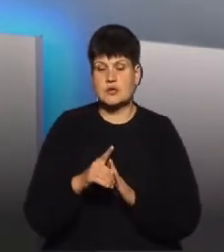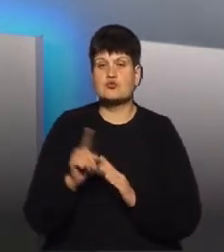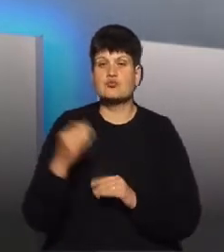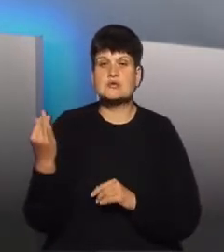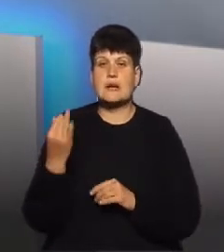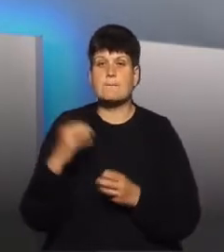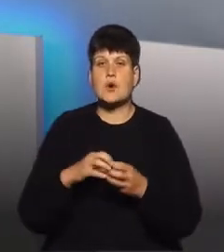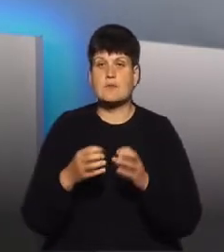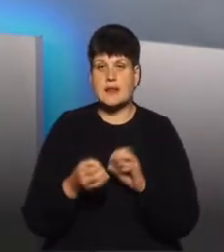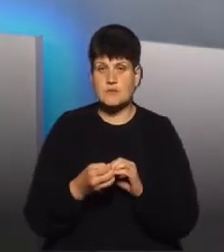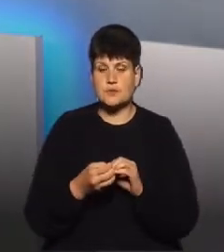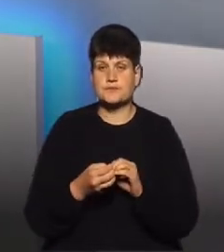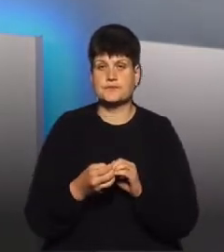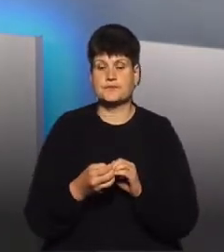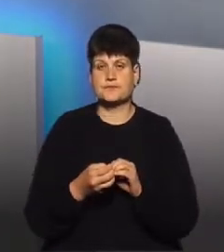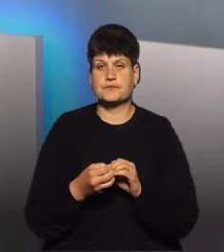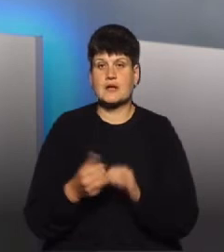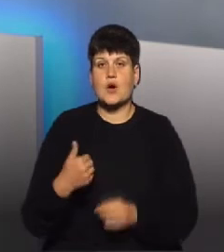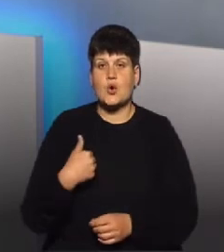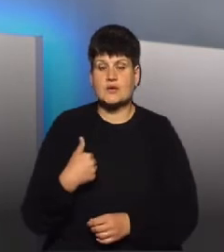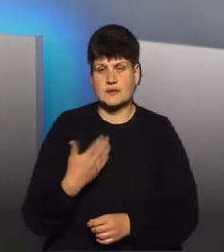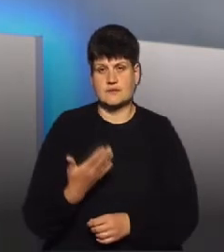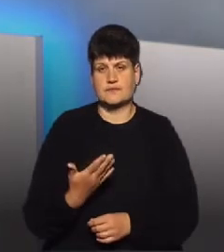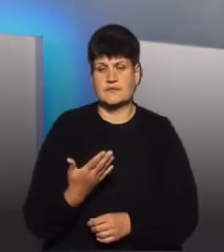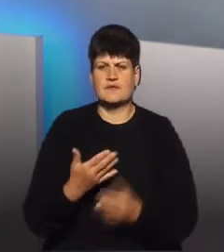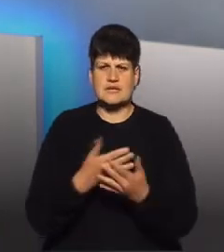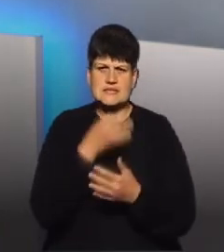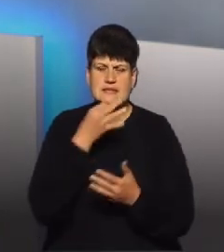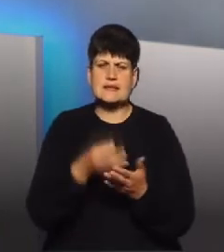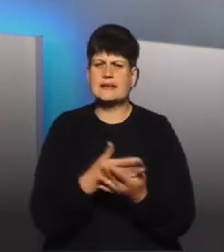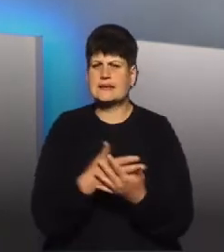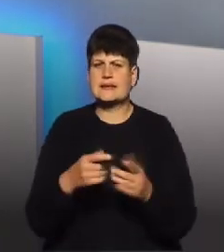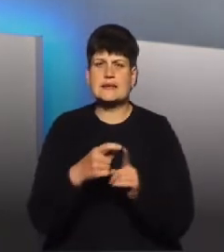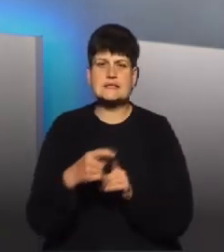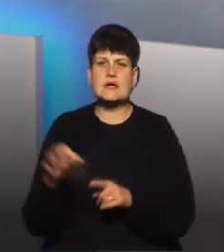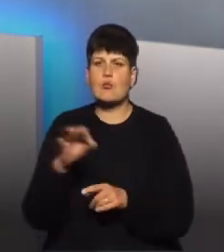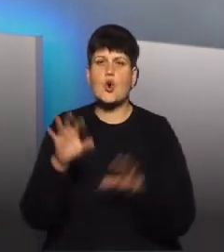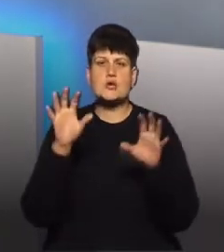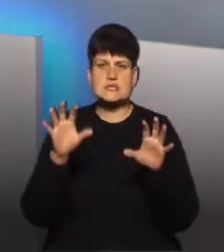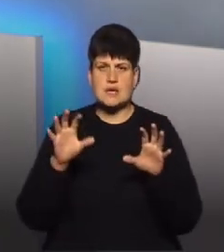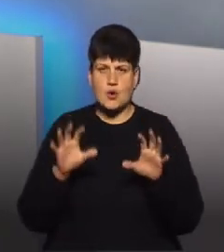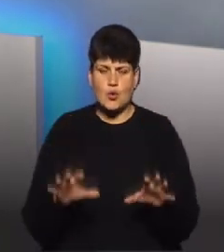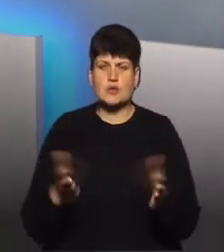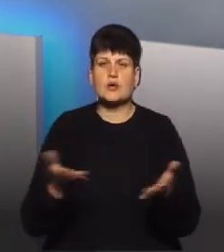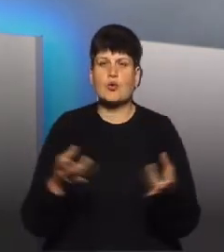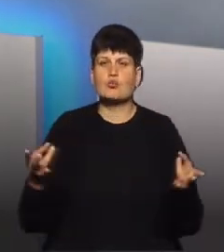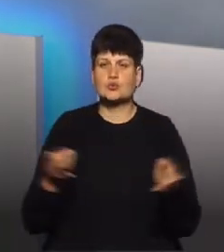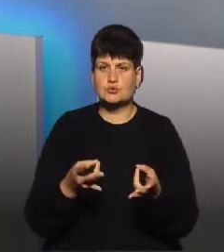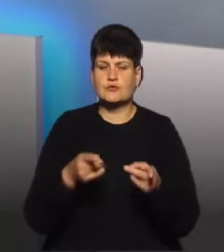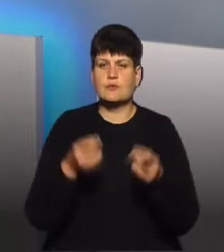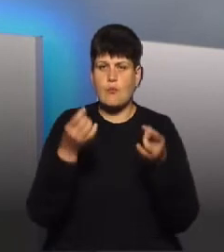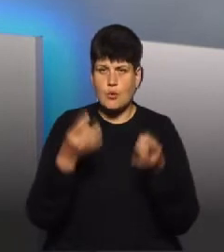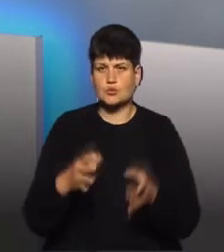цікавиться. Я хотів, дивіться, ви вже сказали кілька слів про закон, якого там потребує, щоб він просто існував вже, так?